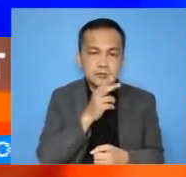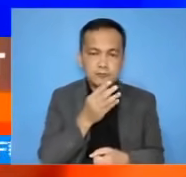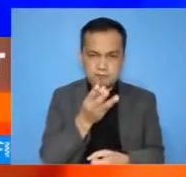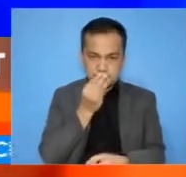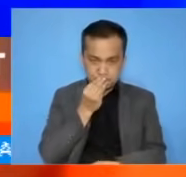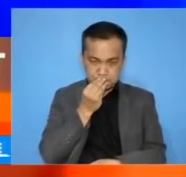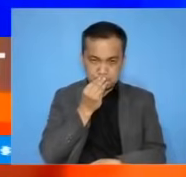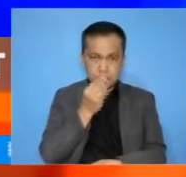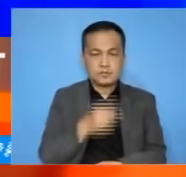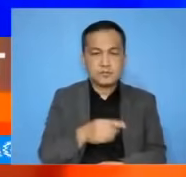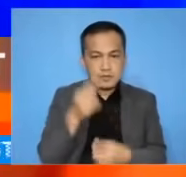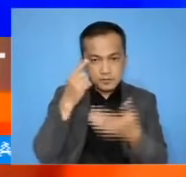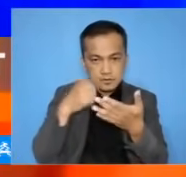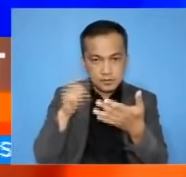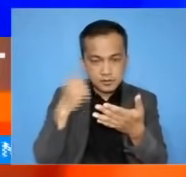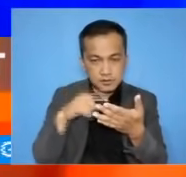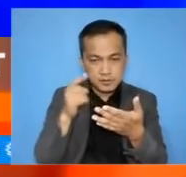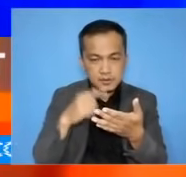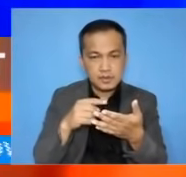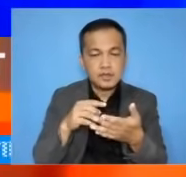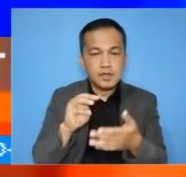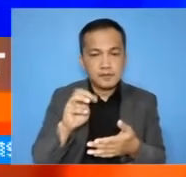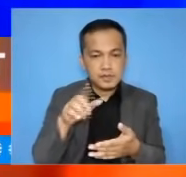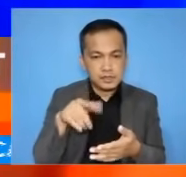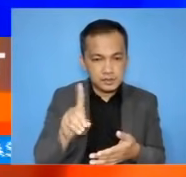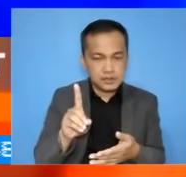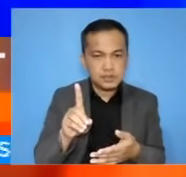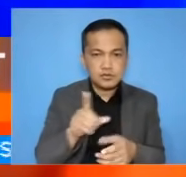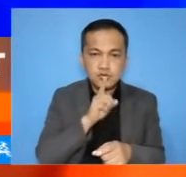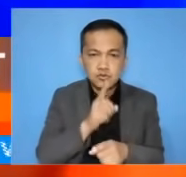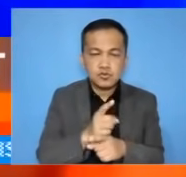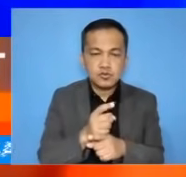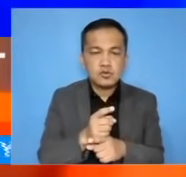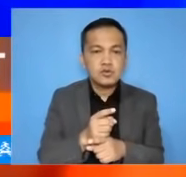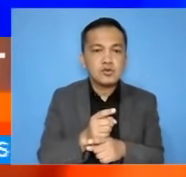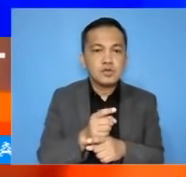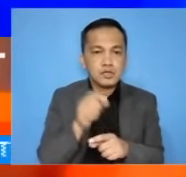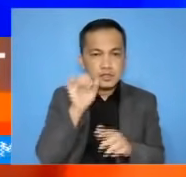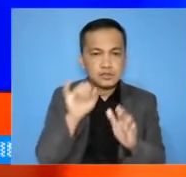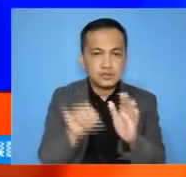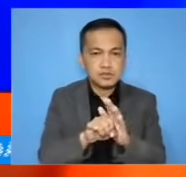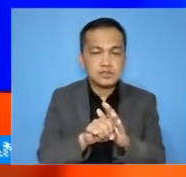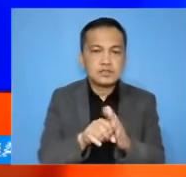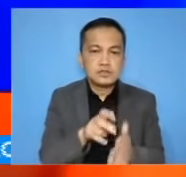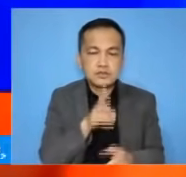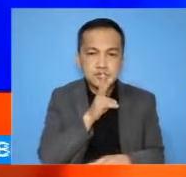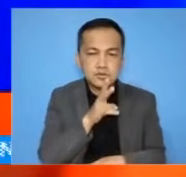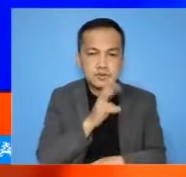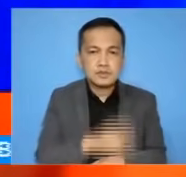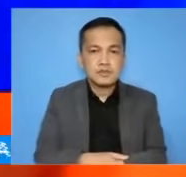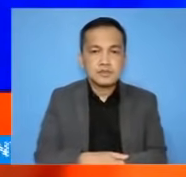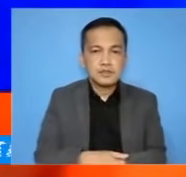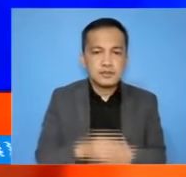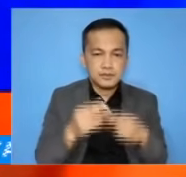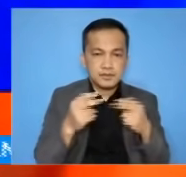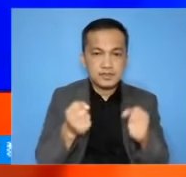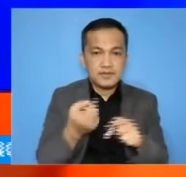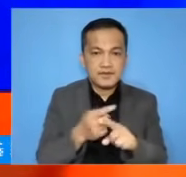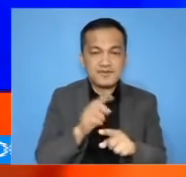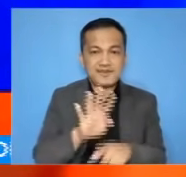rin ng MPD Smart ang totoong pagkakilanlan ng suspect. Nagbabalita mula sa